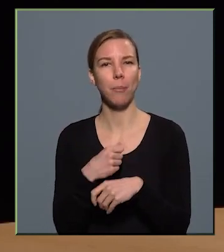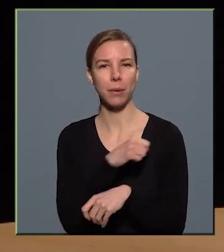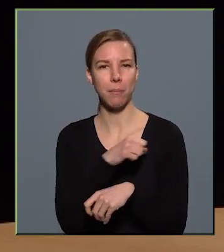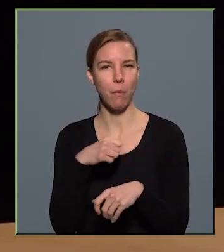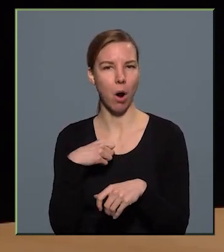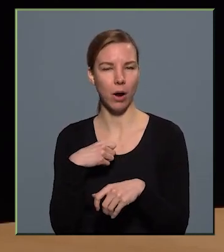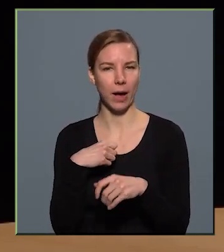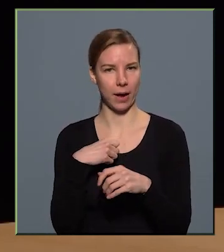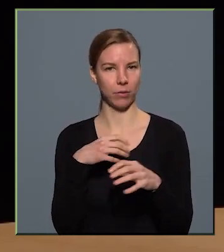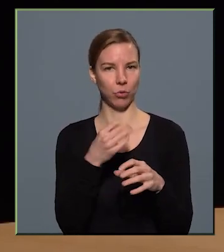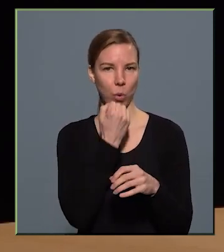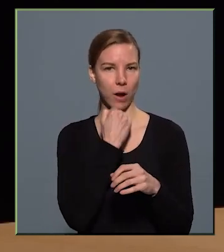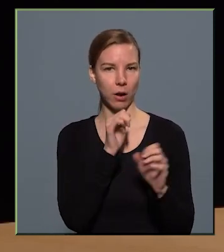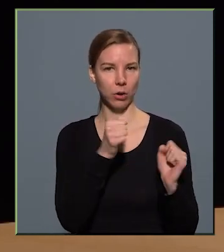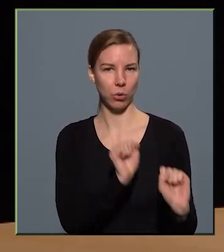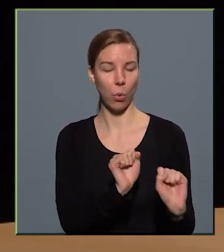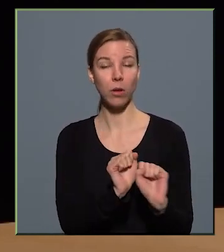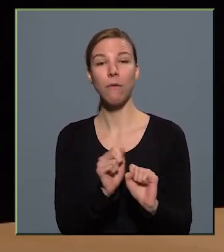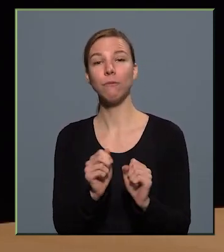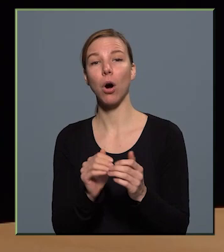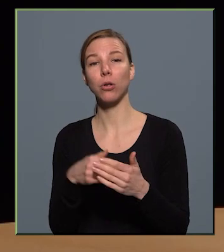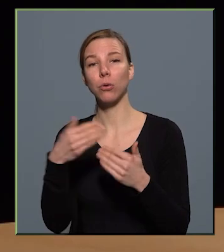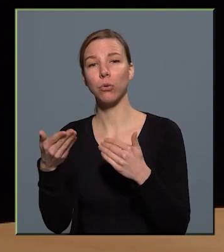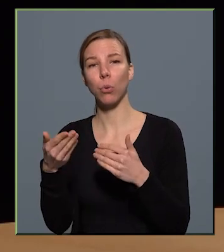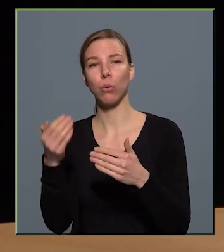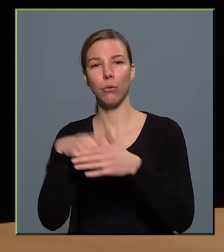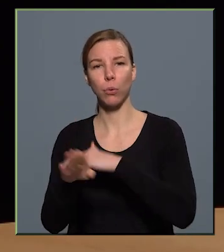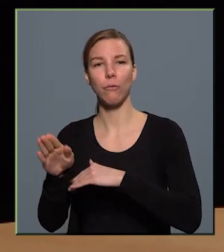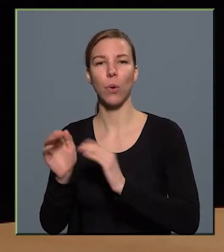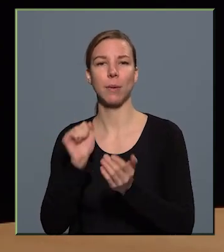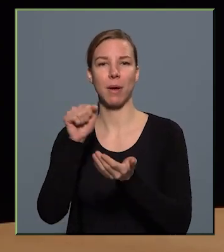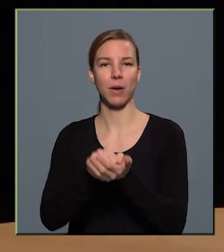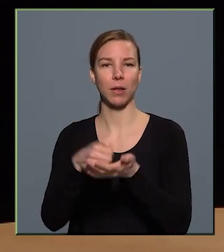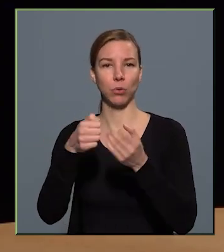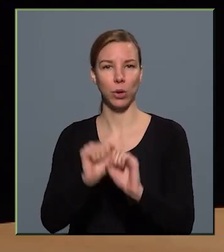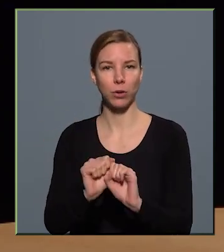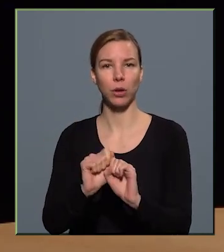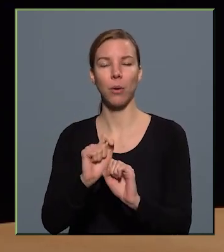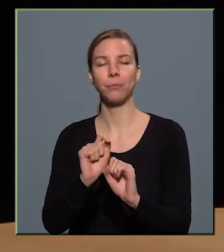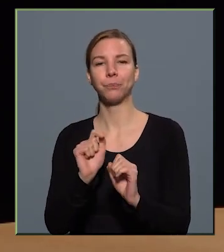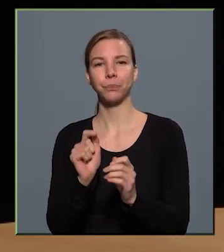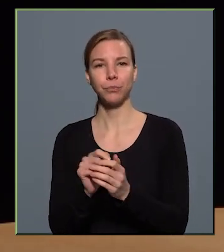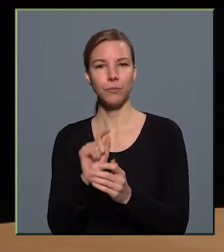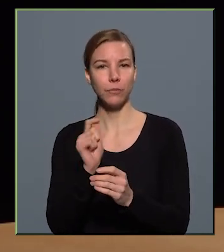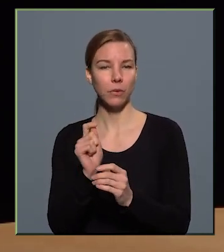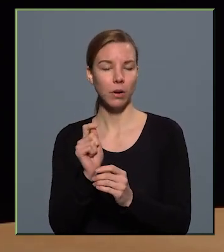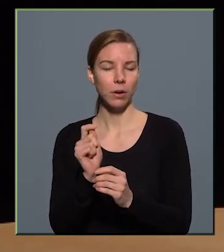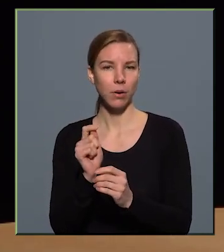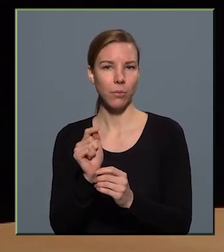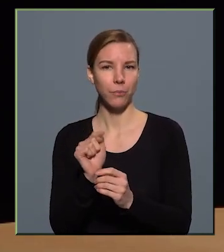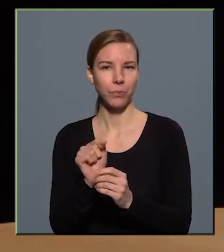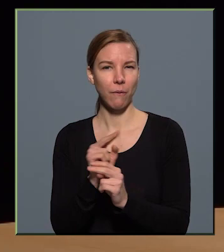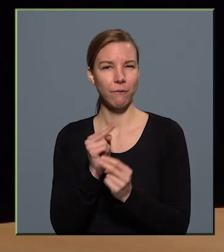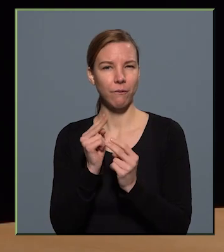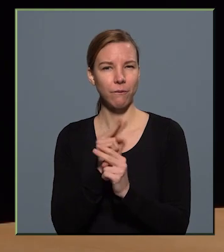külföldi befektetők tulajdonában, vagy éppen magyar kisbefektetők tulajdonában, hiszen ugye áramszolgáltatói papírok voltak a Budapesti Értéktőzsdén is. Itt